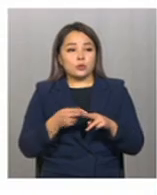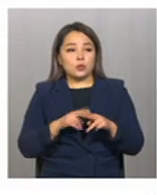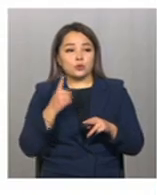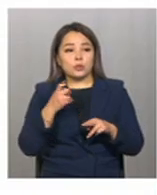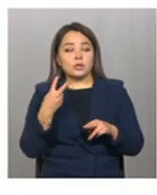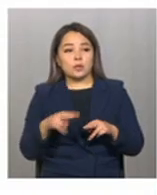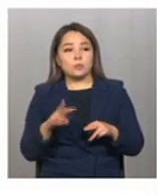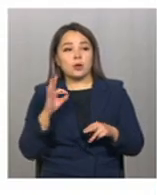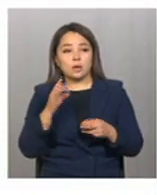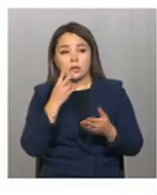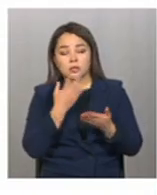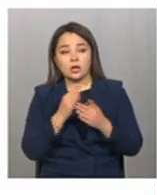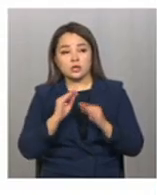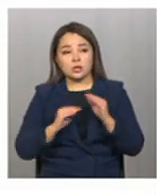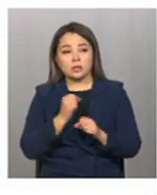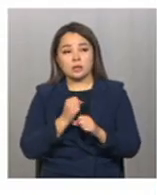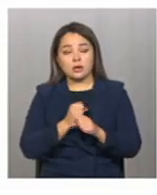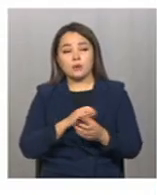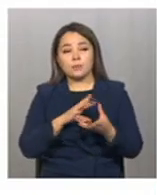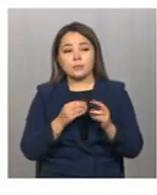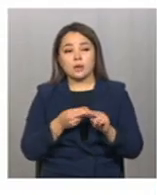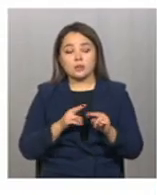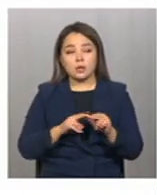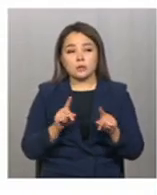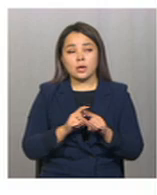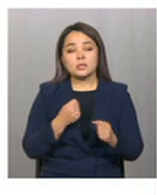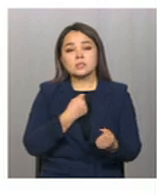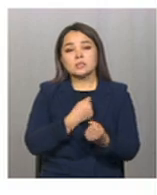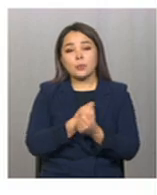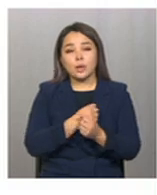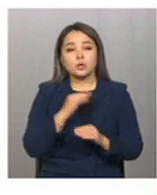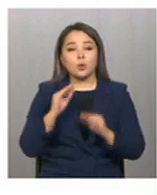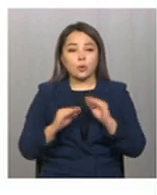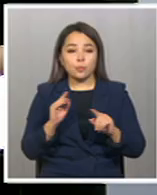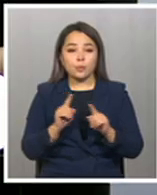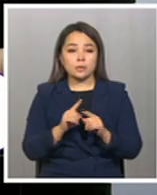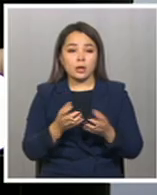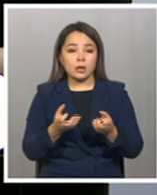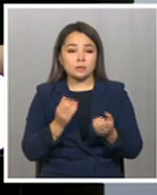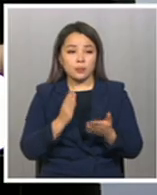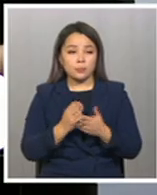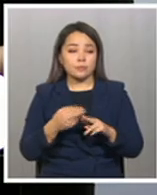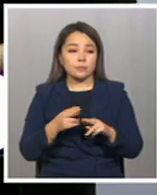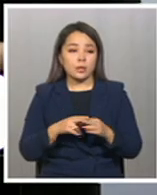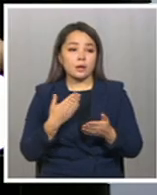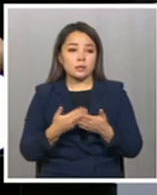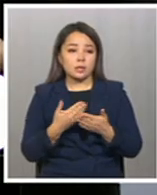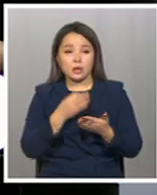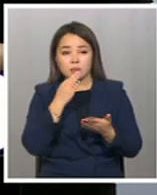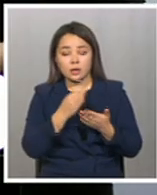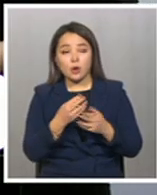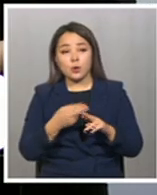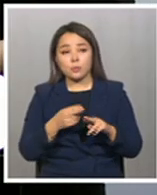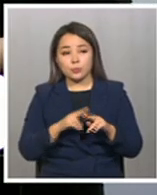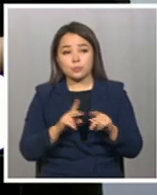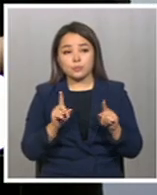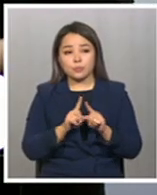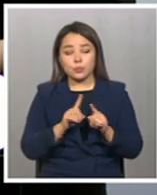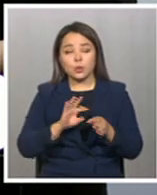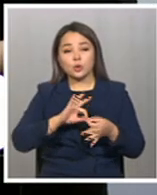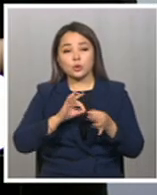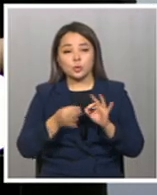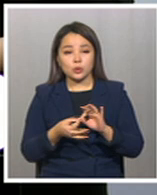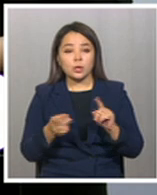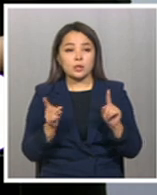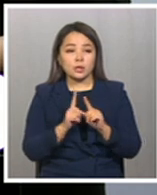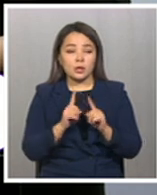Ал соңғы радикал бұл спирттер құрамынан алынады. Мысалы ретінде бұл күрделі